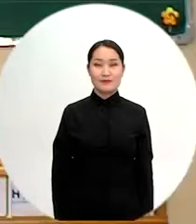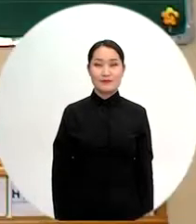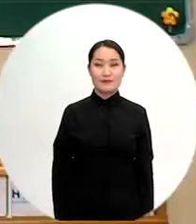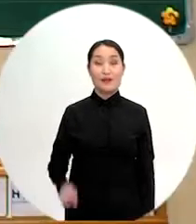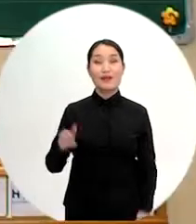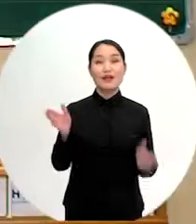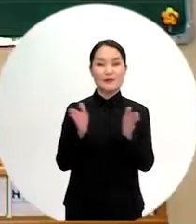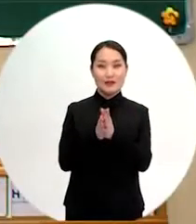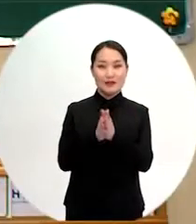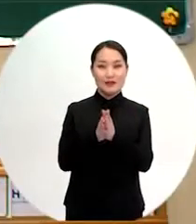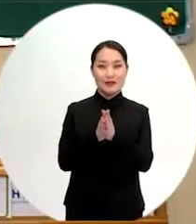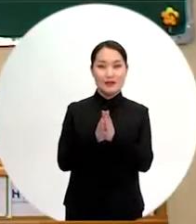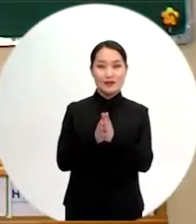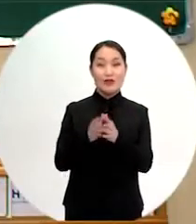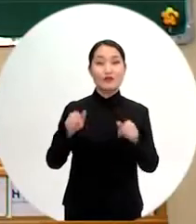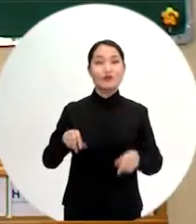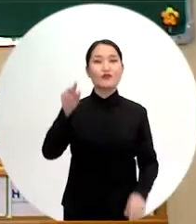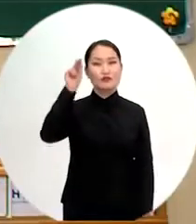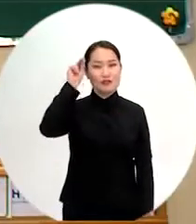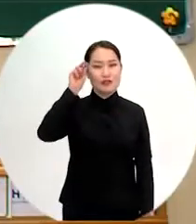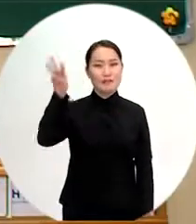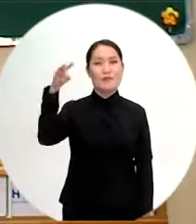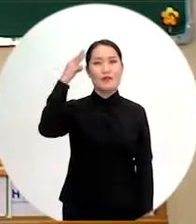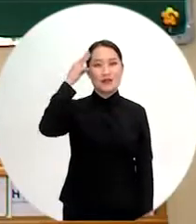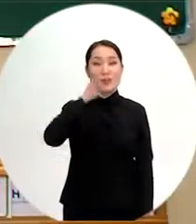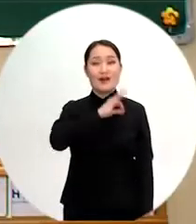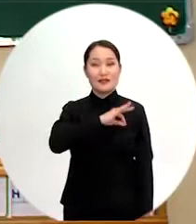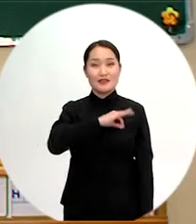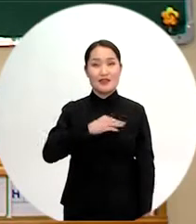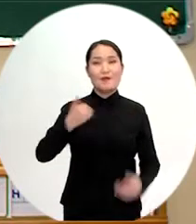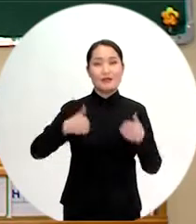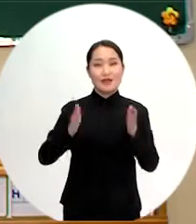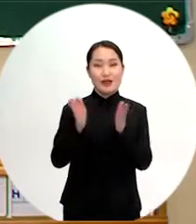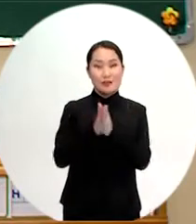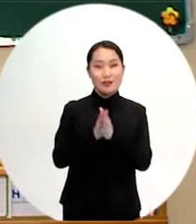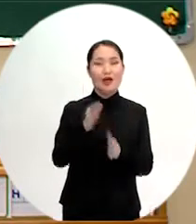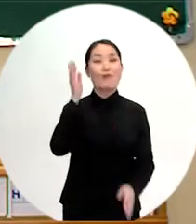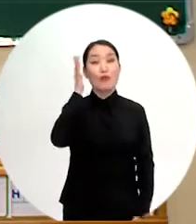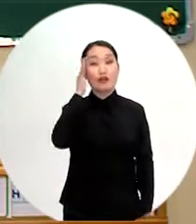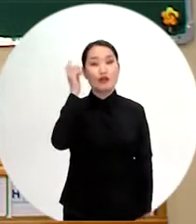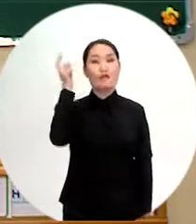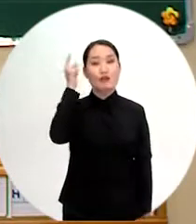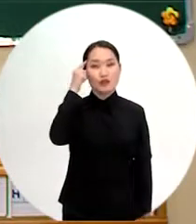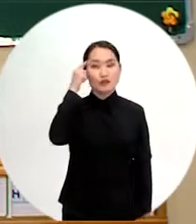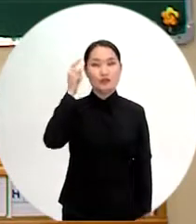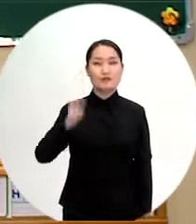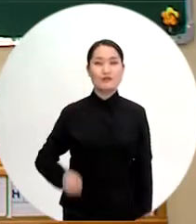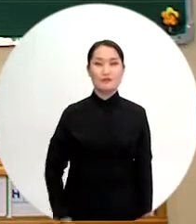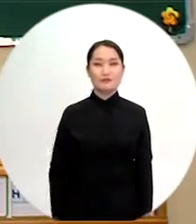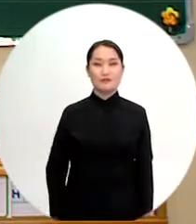Одоо бүгдээрээ өнөөдрийн сурсан мэдлэгээ ашиглаад багштайгаа хамтдаа бодлого бодцгоё.